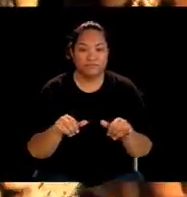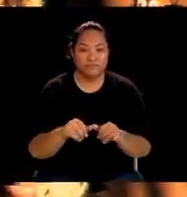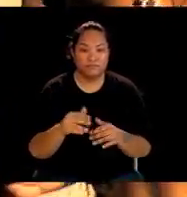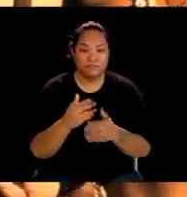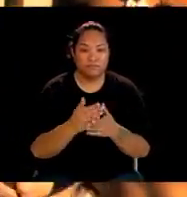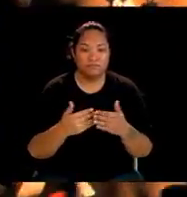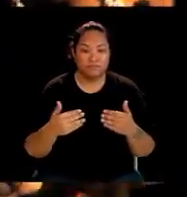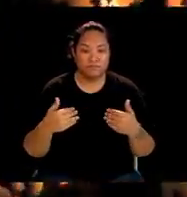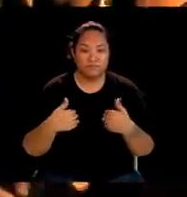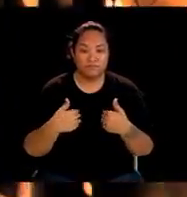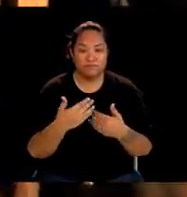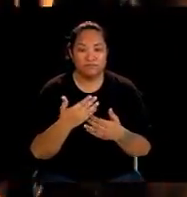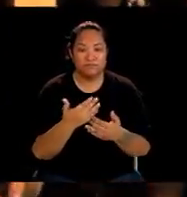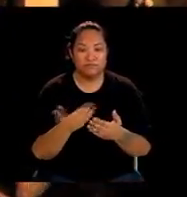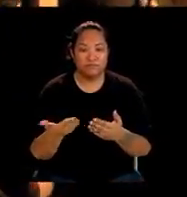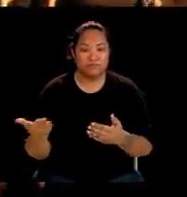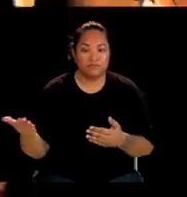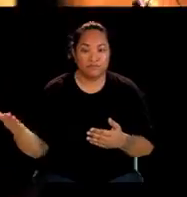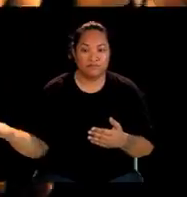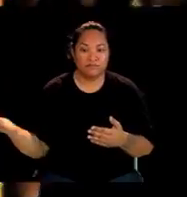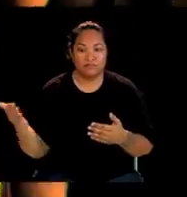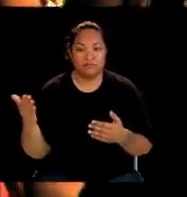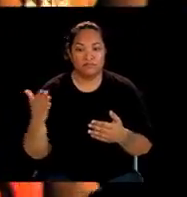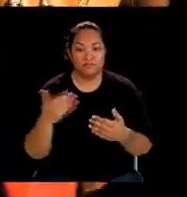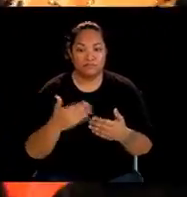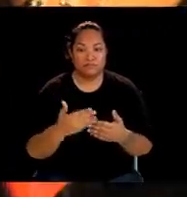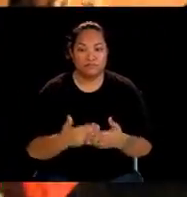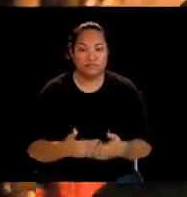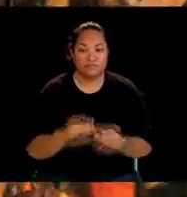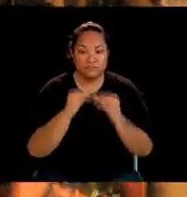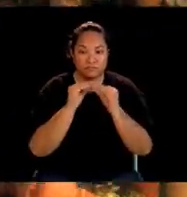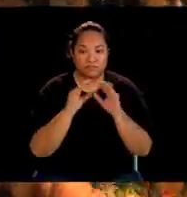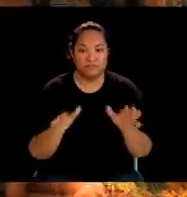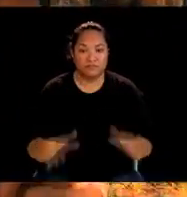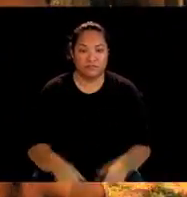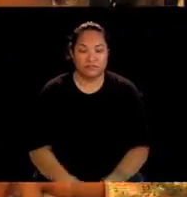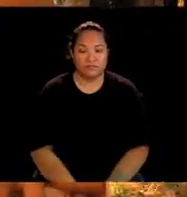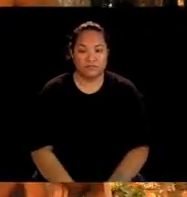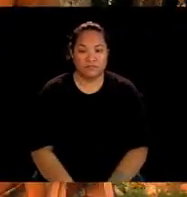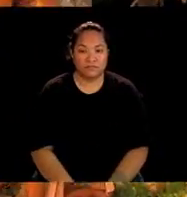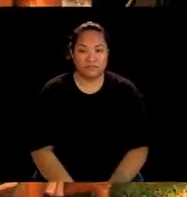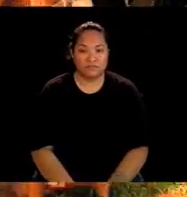gay gwinaha, guaha tay gwinaha.